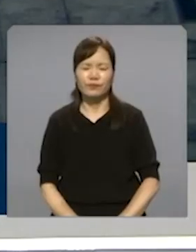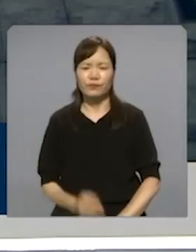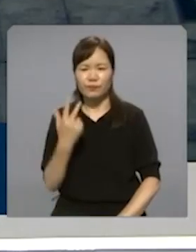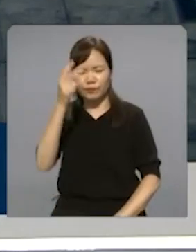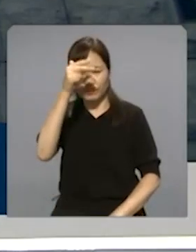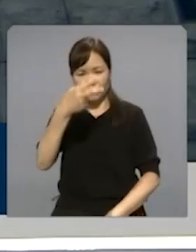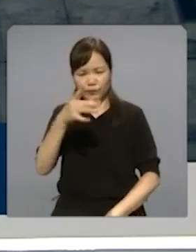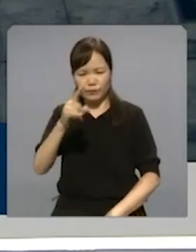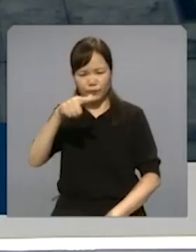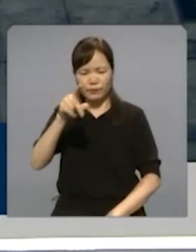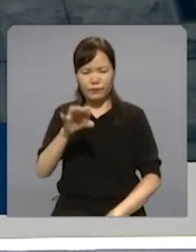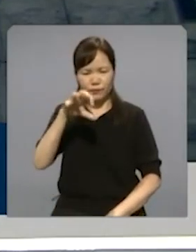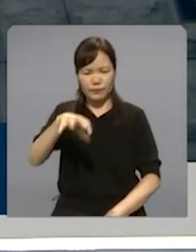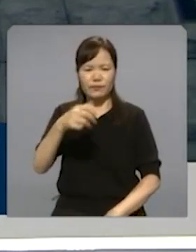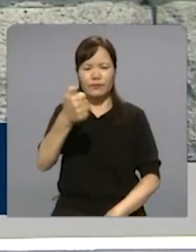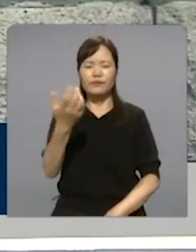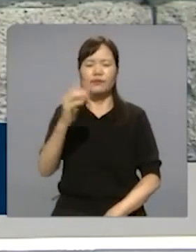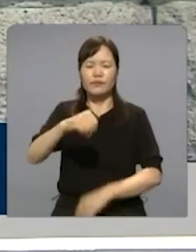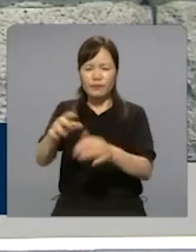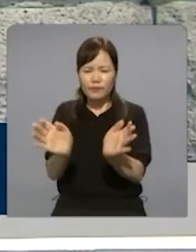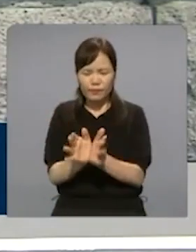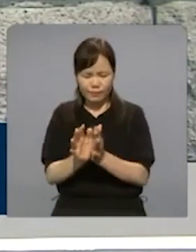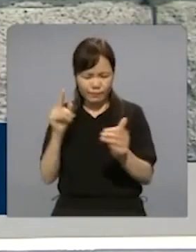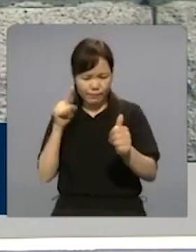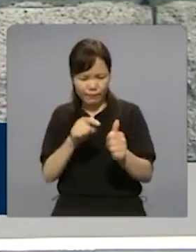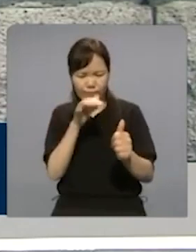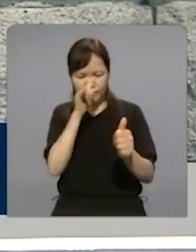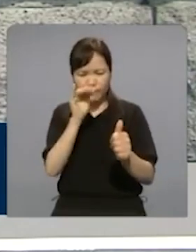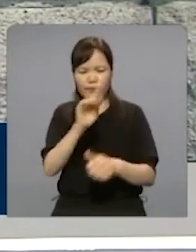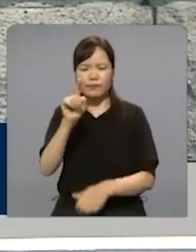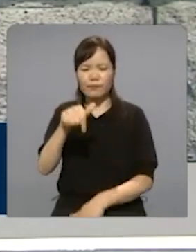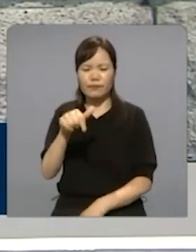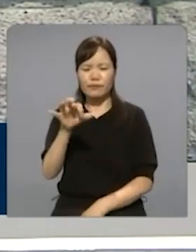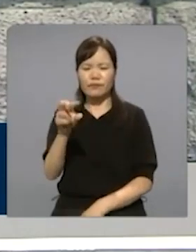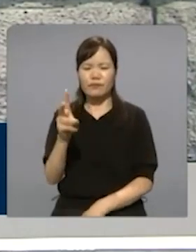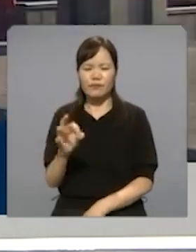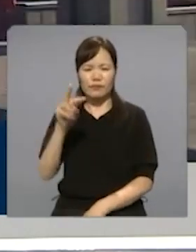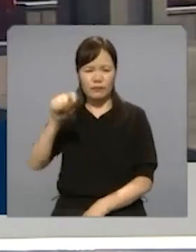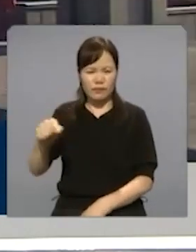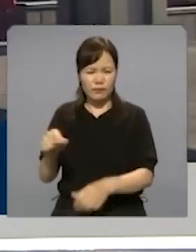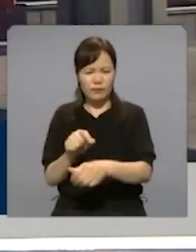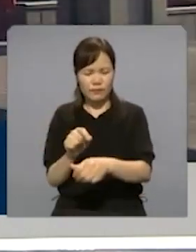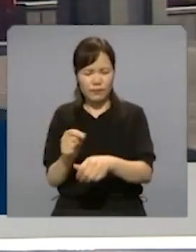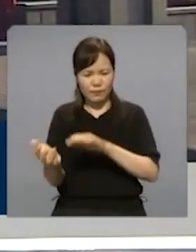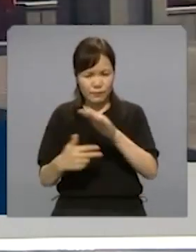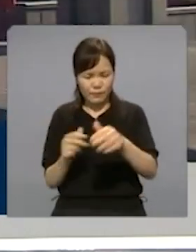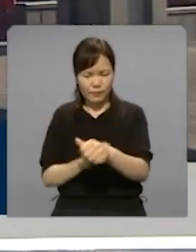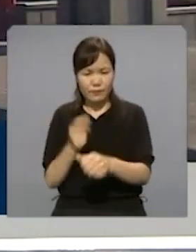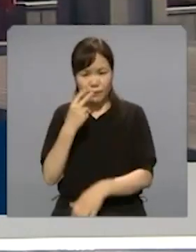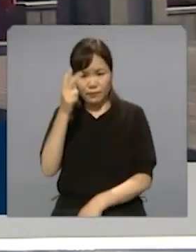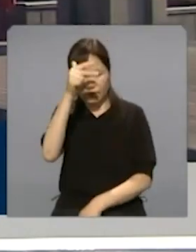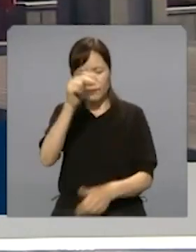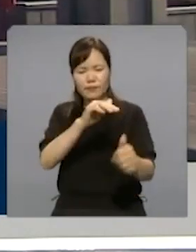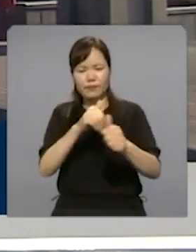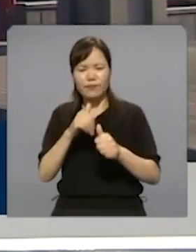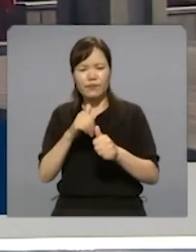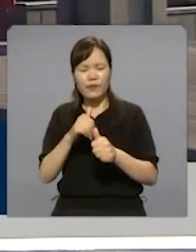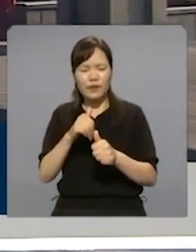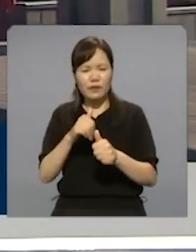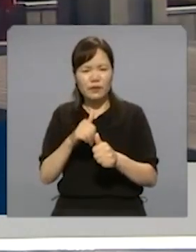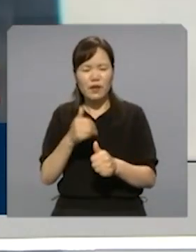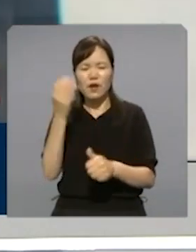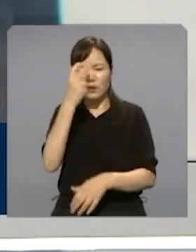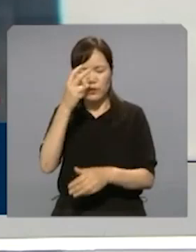검찰이 대장동 50억 클럽 의혹을 받는 박영수 전 특별검사를 소환했습니다. 조사 결과를 토대로 구속영장 청구 여부를